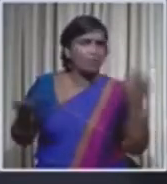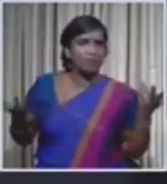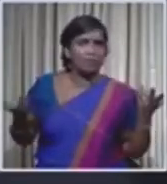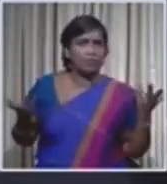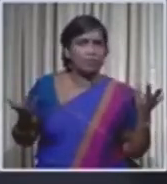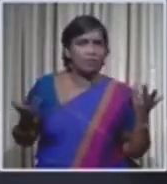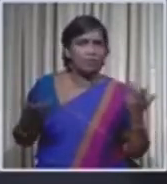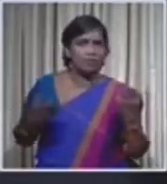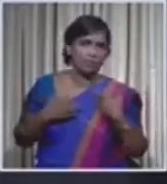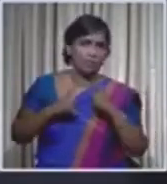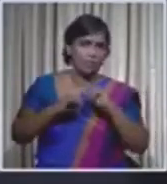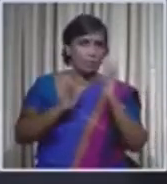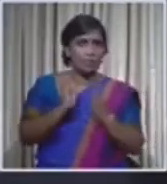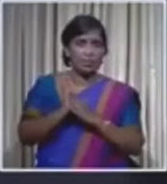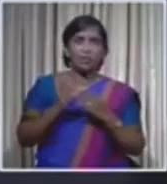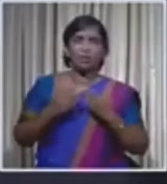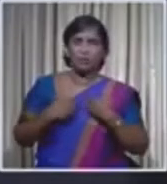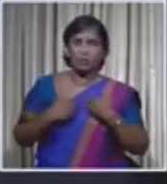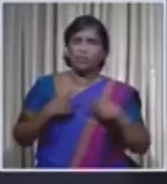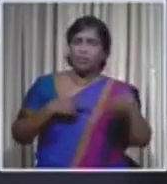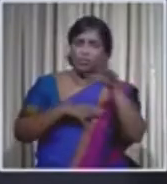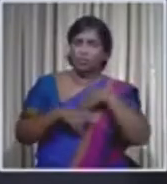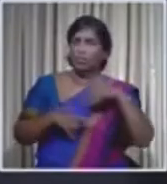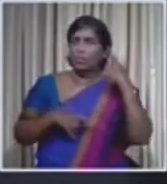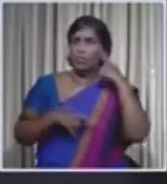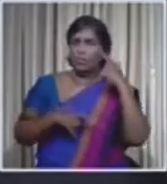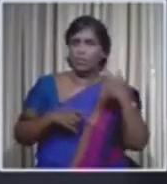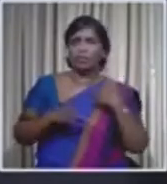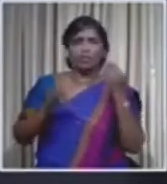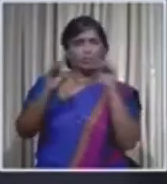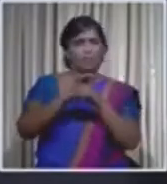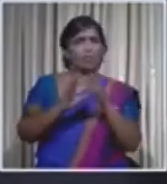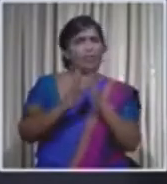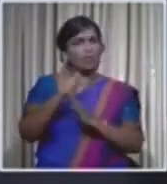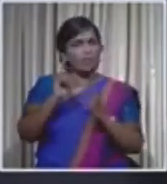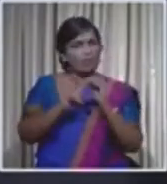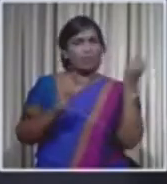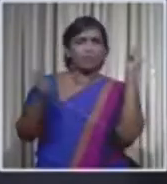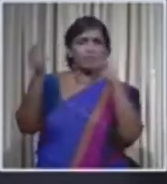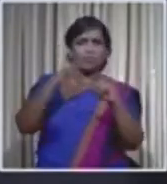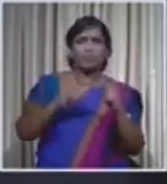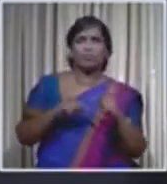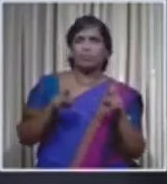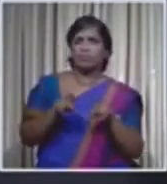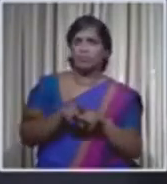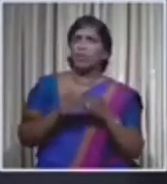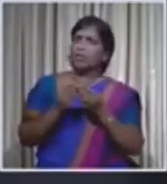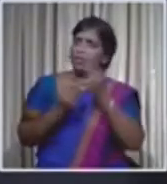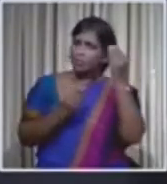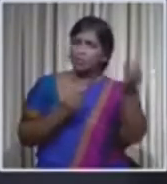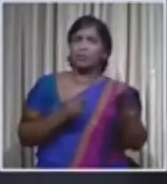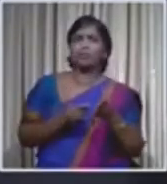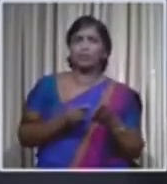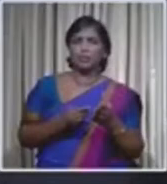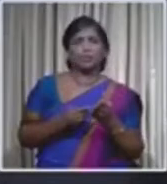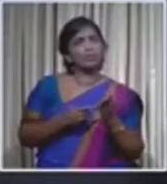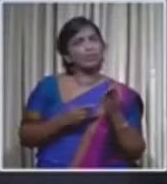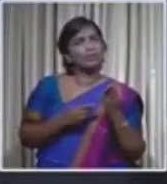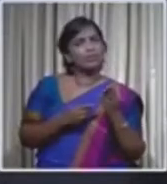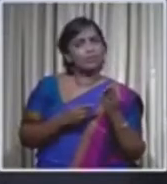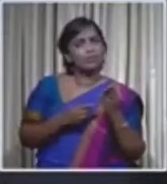මම අගමැති වෙලා හිටියදී මේ ඔක්කොම දැනගෙන හිටියා මම සහභාගී වුණ මන්ත්‍රීවරු ටික ඒ නිසා මේක දෙන්න මං හිතන්නේ